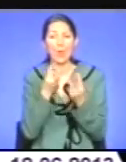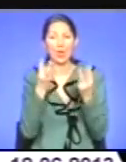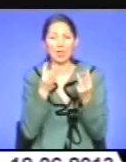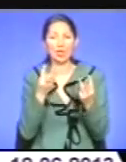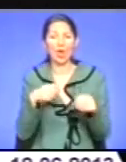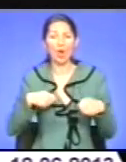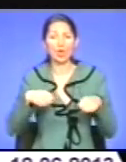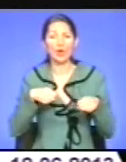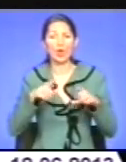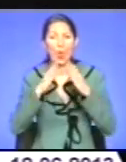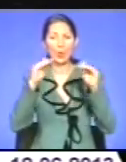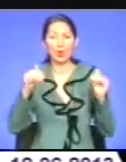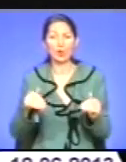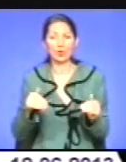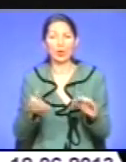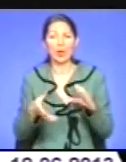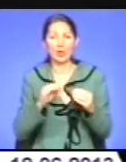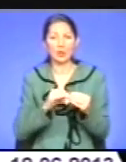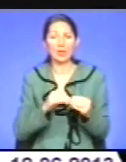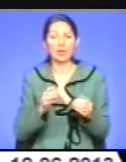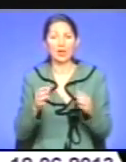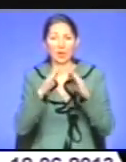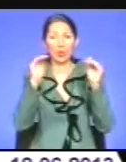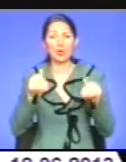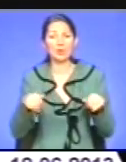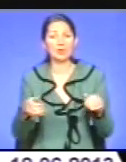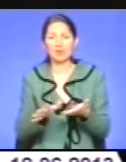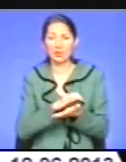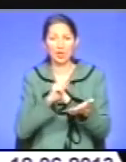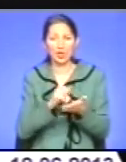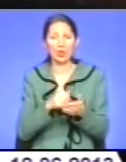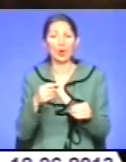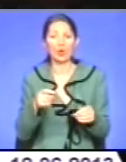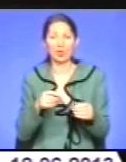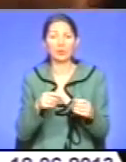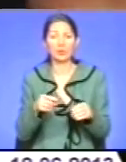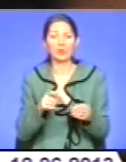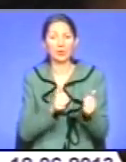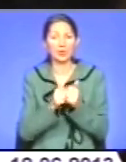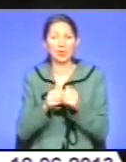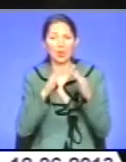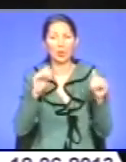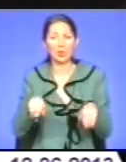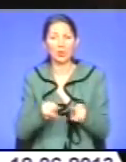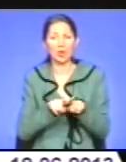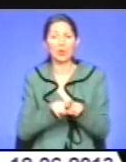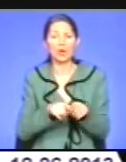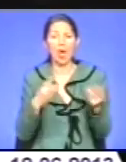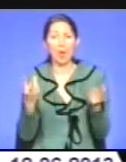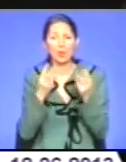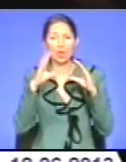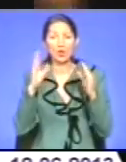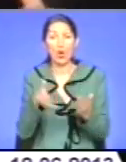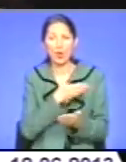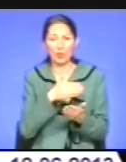торговельному кіоску. Наслідки споруду знищено та пошкоджено сусідній кіоск. Пожежу ліквідував черговий караул Державної пожежно-рятувальної